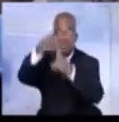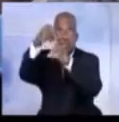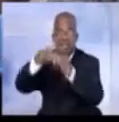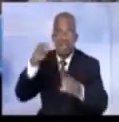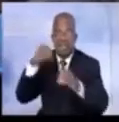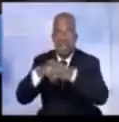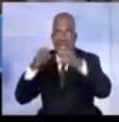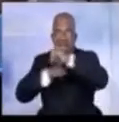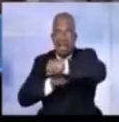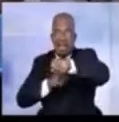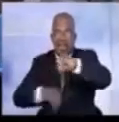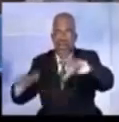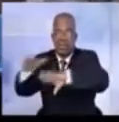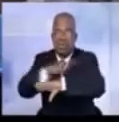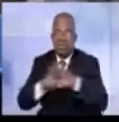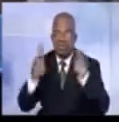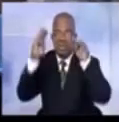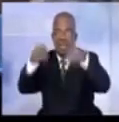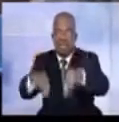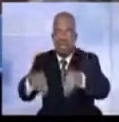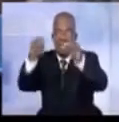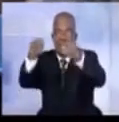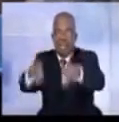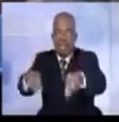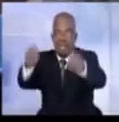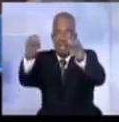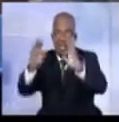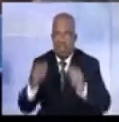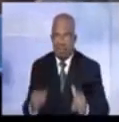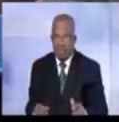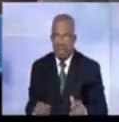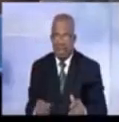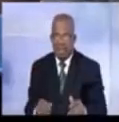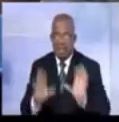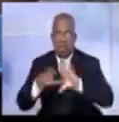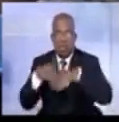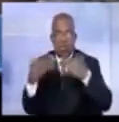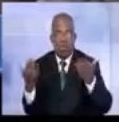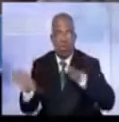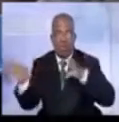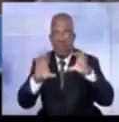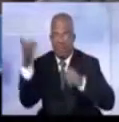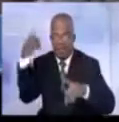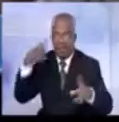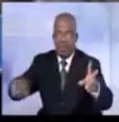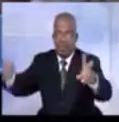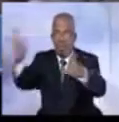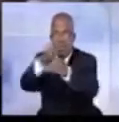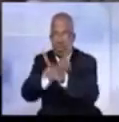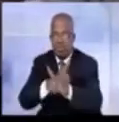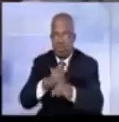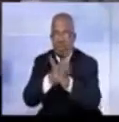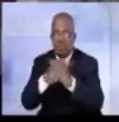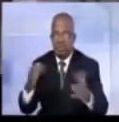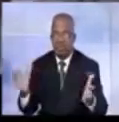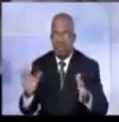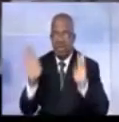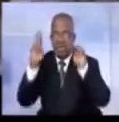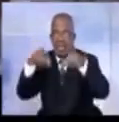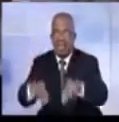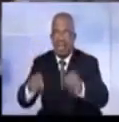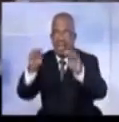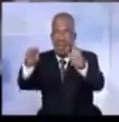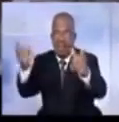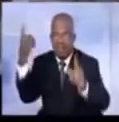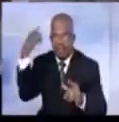un plan d'action pour les moyens de surveillance pour les domaines maritimes donc maintenant il s'agit simplement